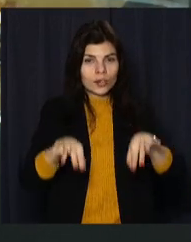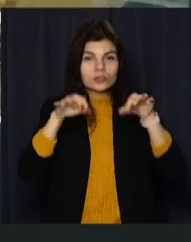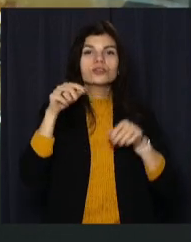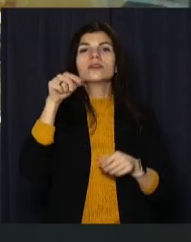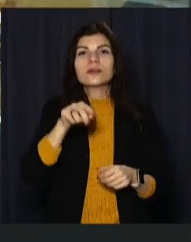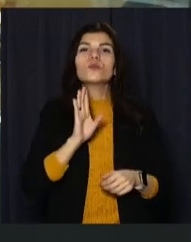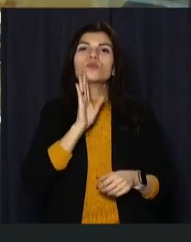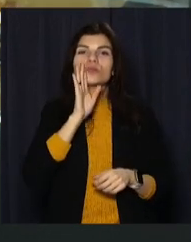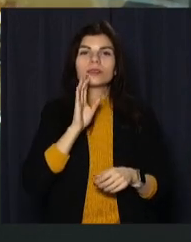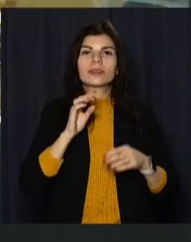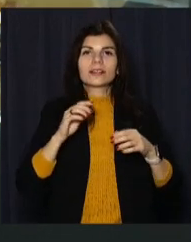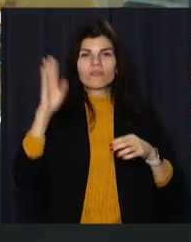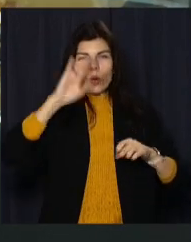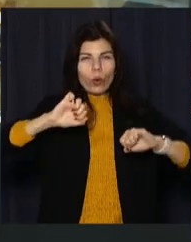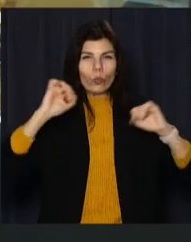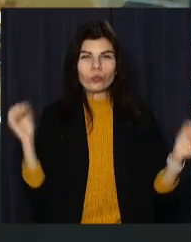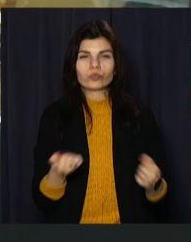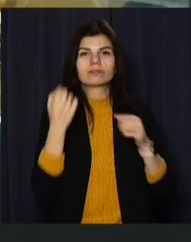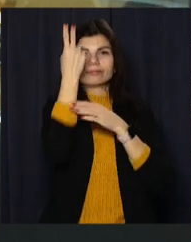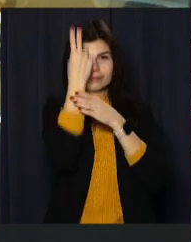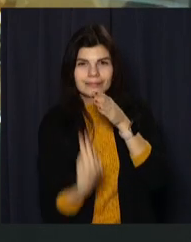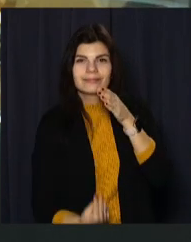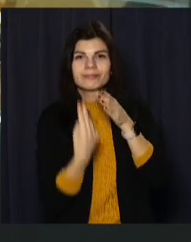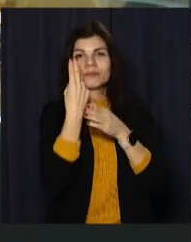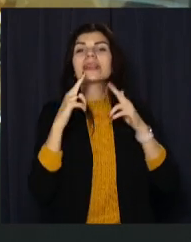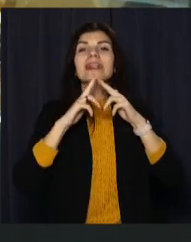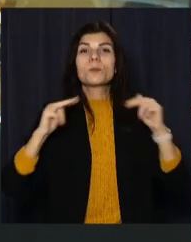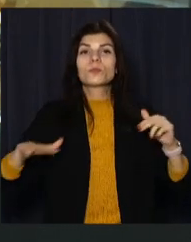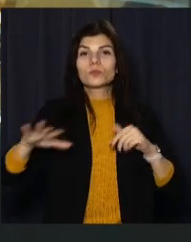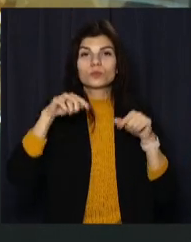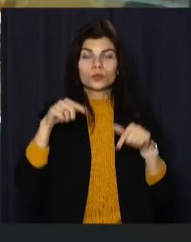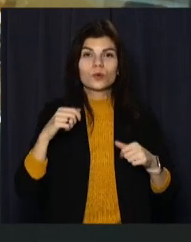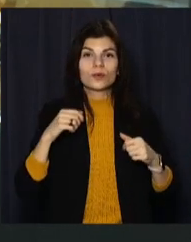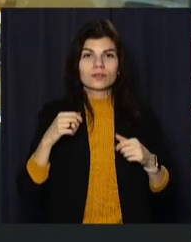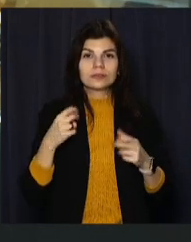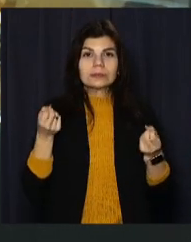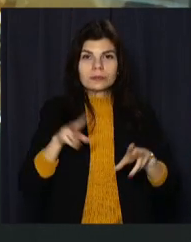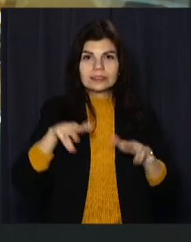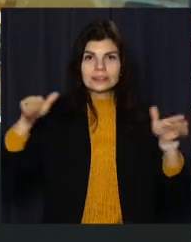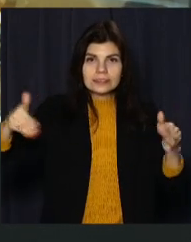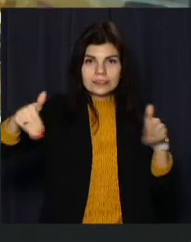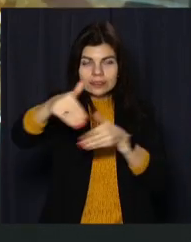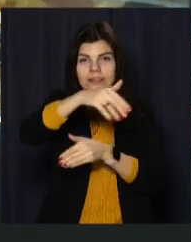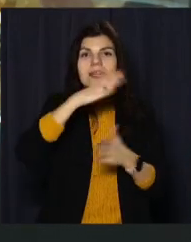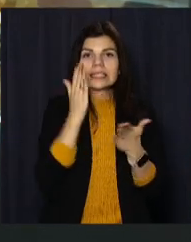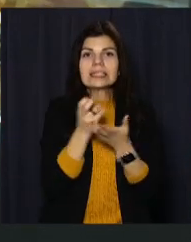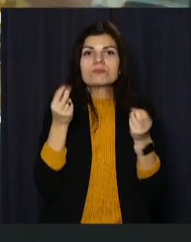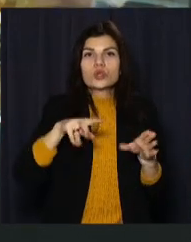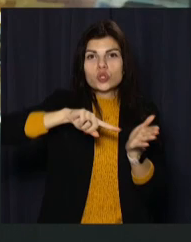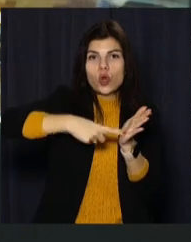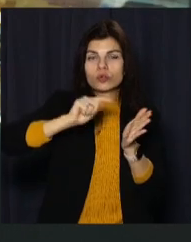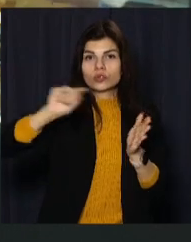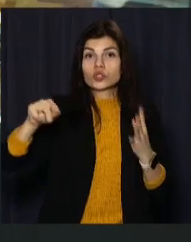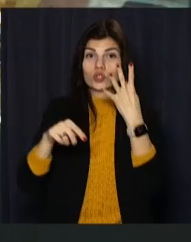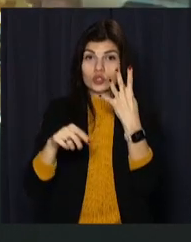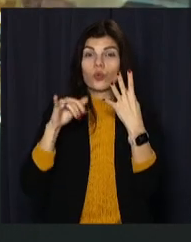розпочався із занурення у крижану воду. На Дніпропетровщині цьогоріч для купань обладнали із 7 десятків локацій. 4